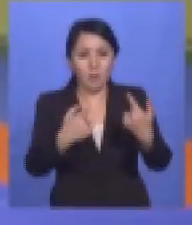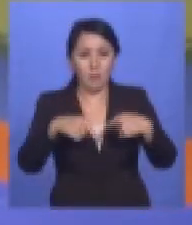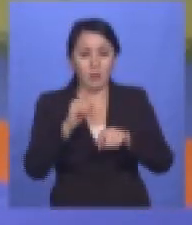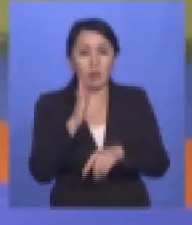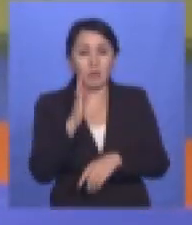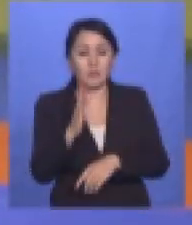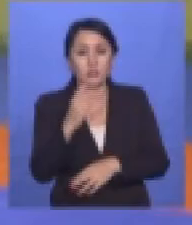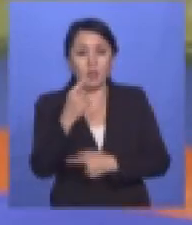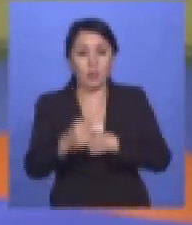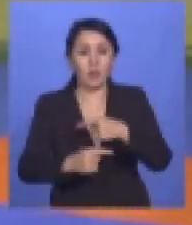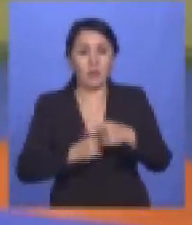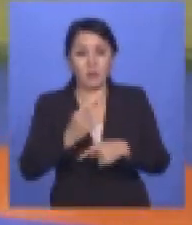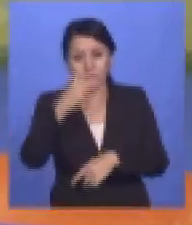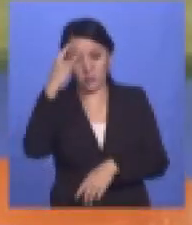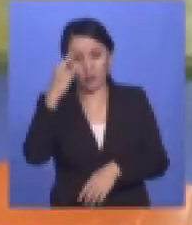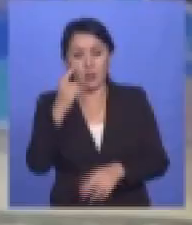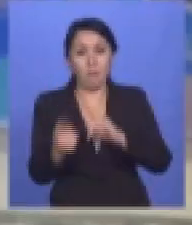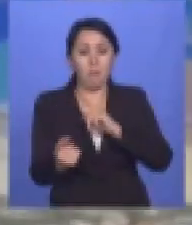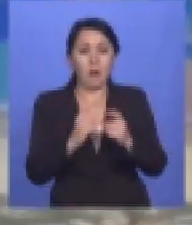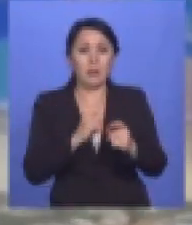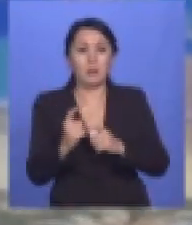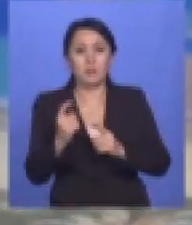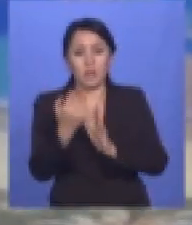бұл турнирді келер жылы қазақ күресіне өтетін дәстүрлі